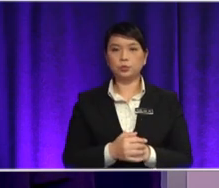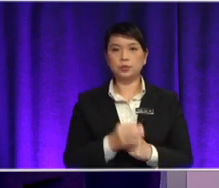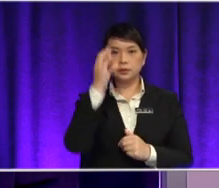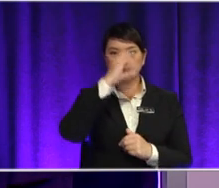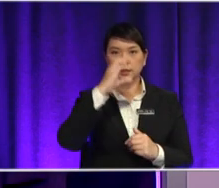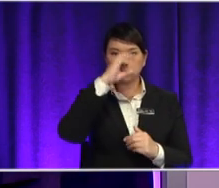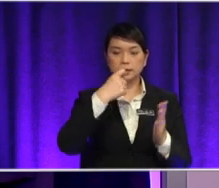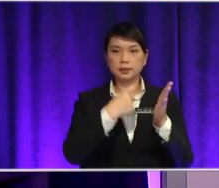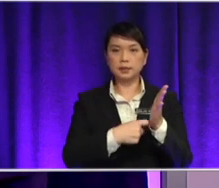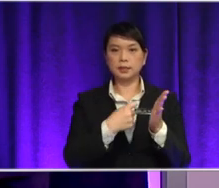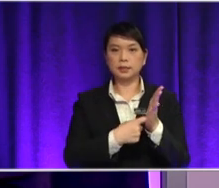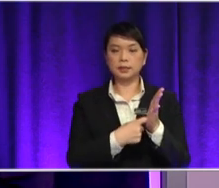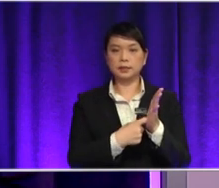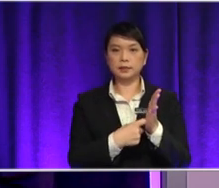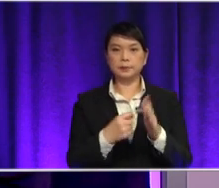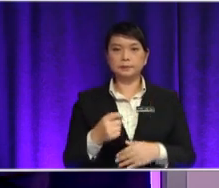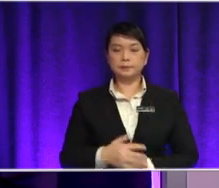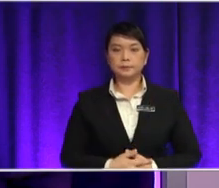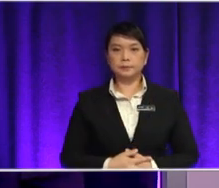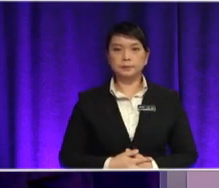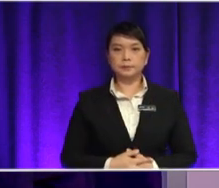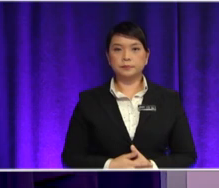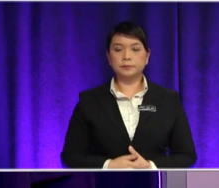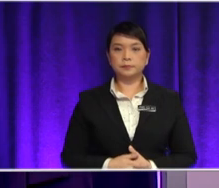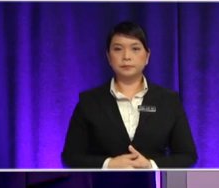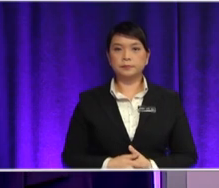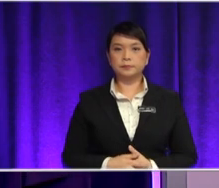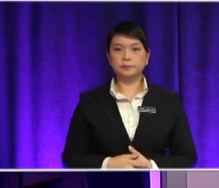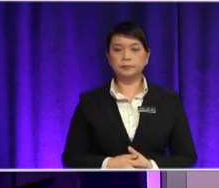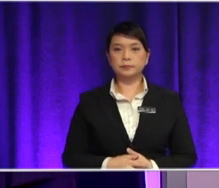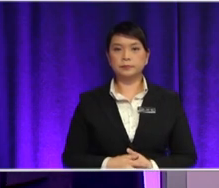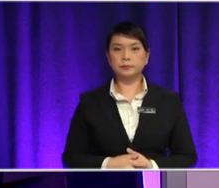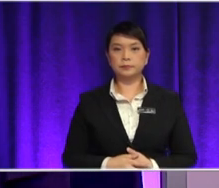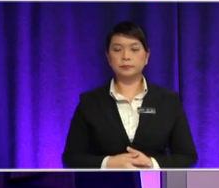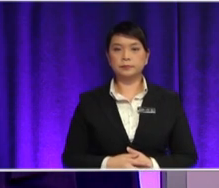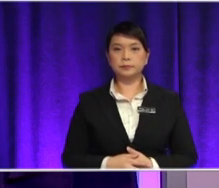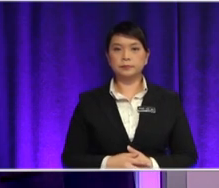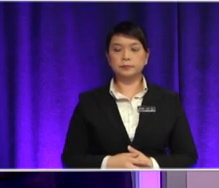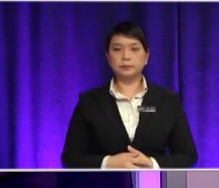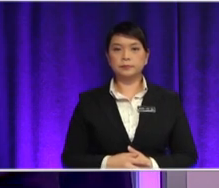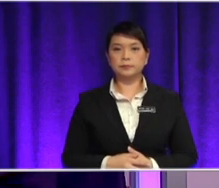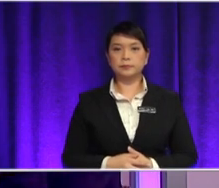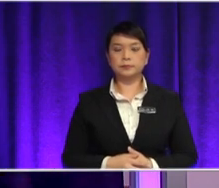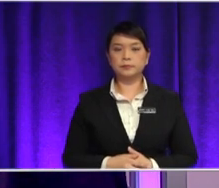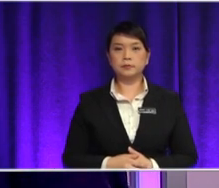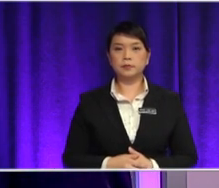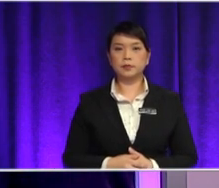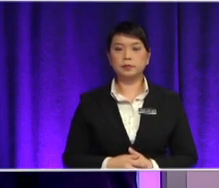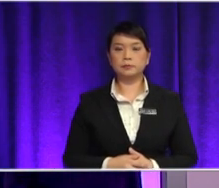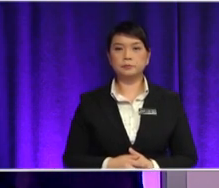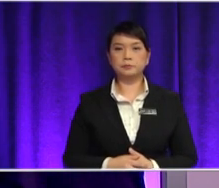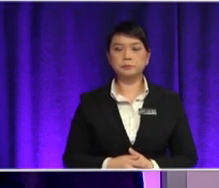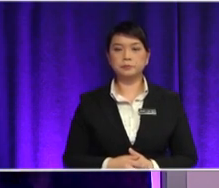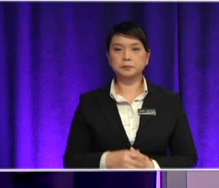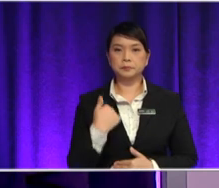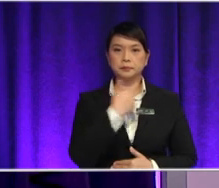pertama murid dah belajar masa menengah rendah, Nisa. Iaitu namanya adalah gundalan. Gundal. Apa maksud gundalan? Kita lihat yang